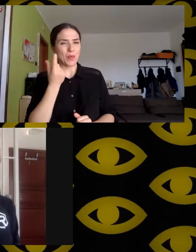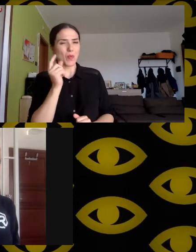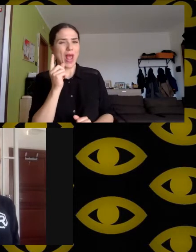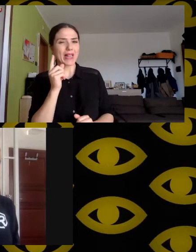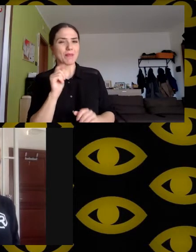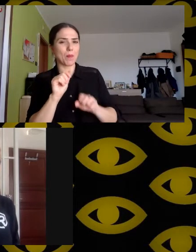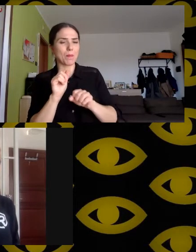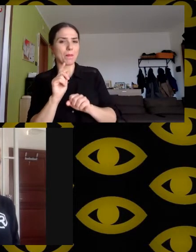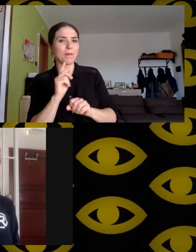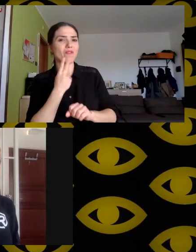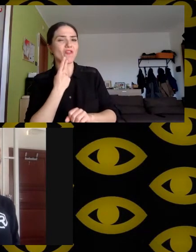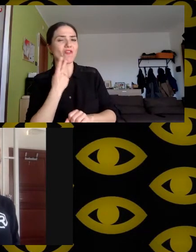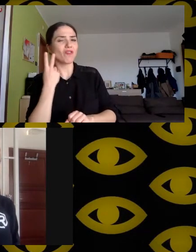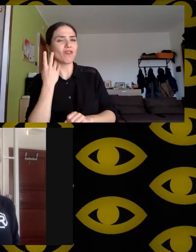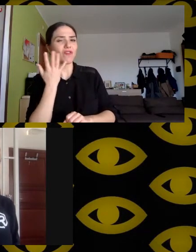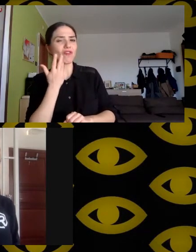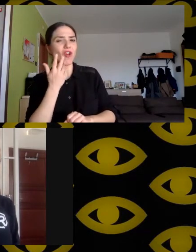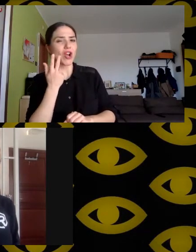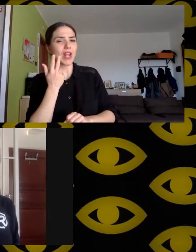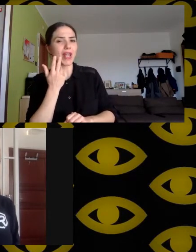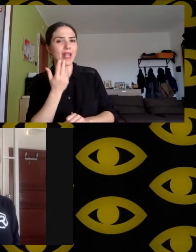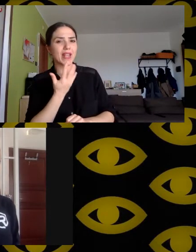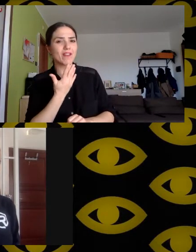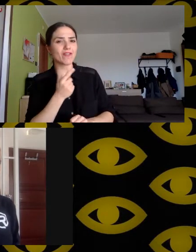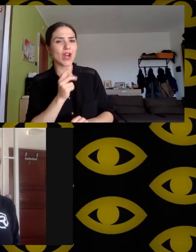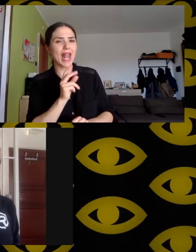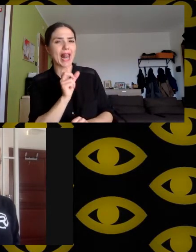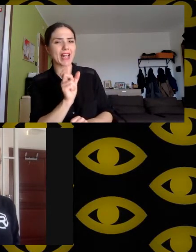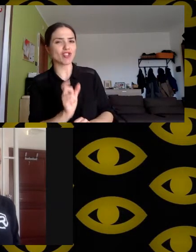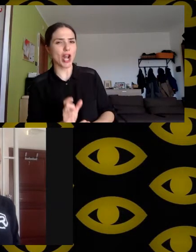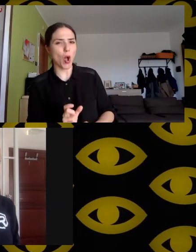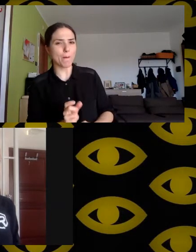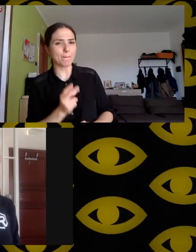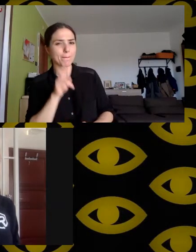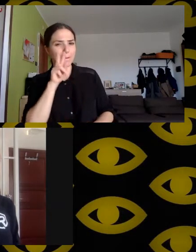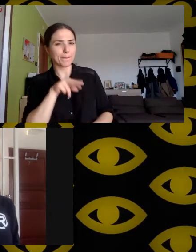ma proprio perché questa questione del bastone bianco, lo sappiamo,